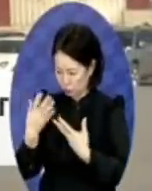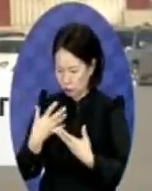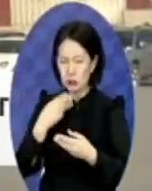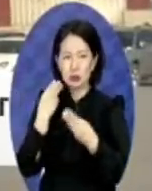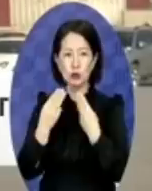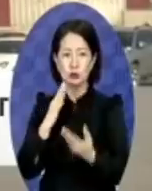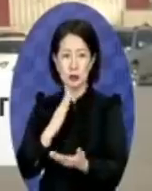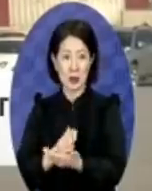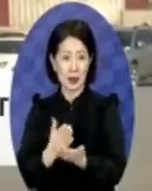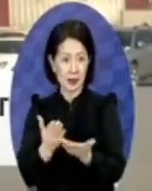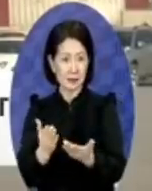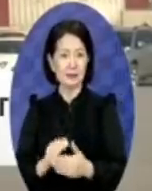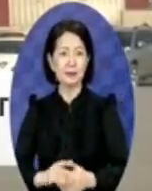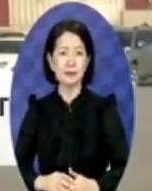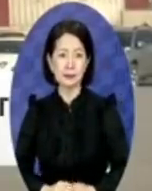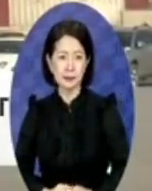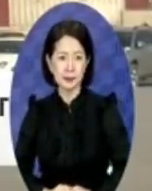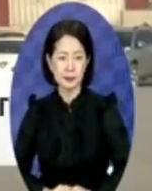шүүмжилтэй хандаж байлаа.